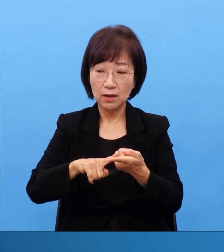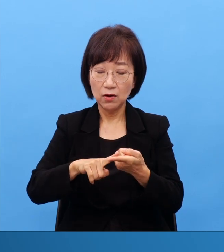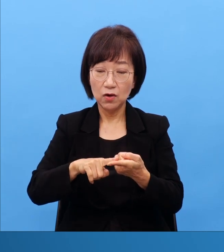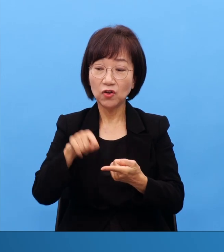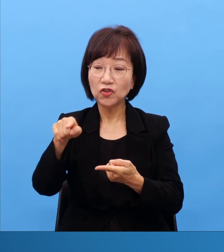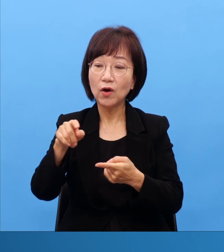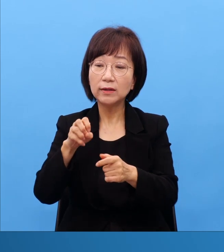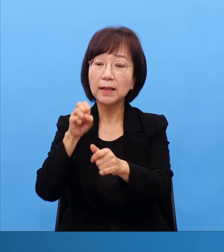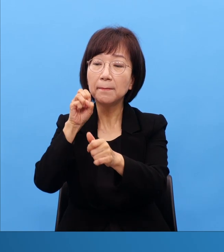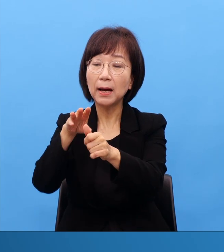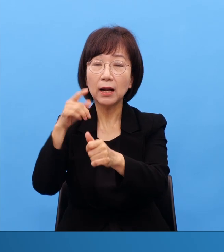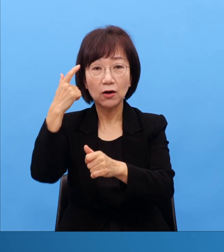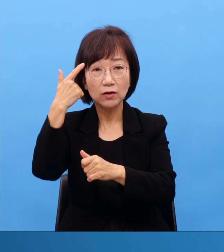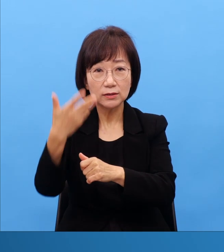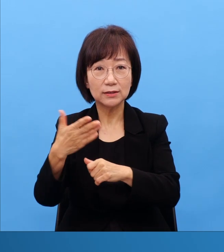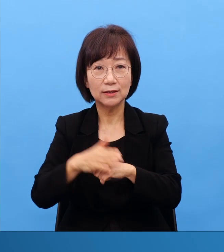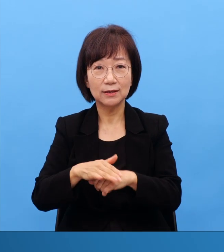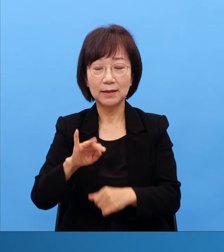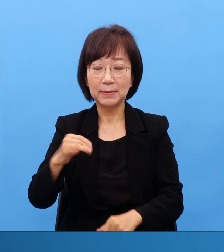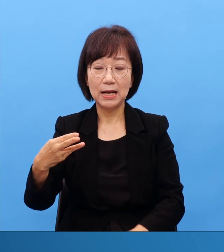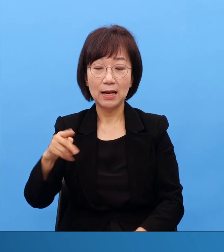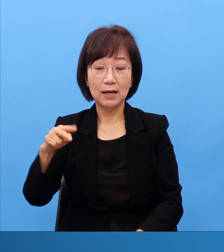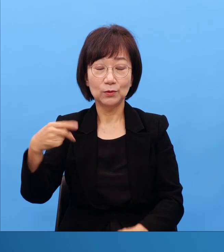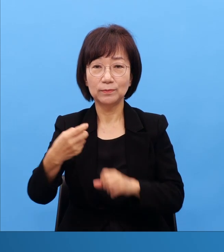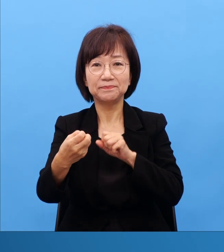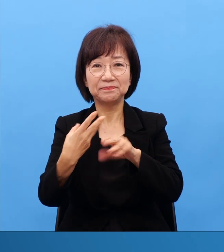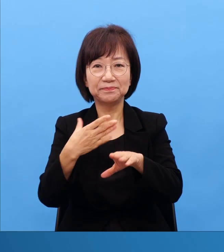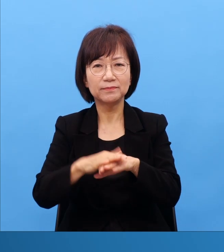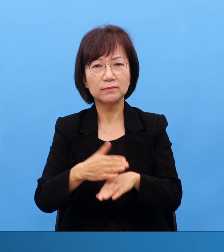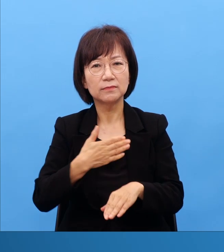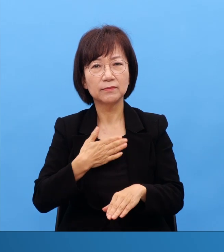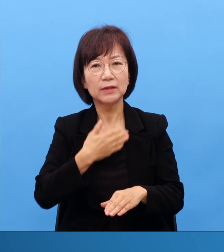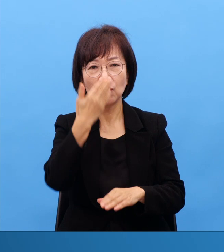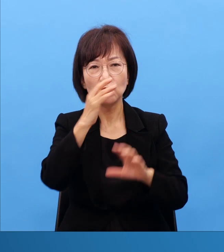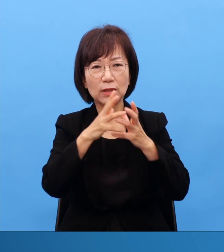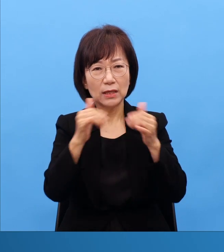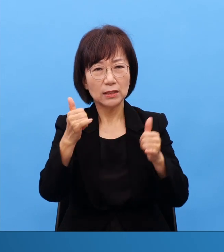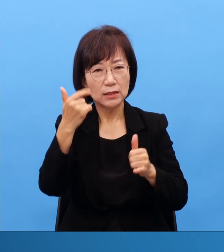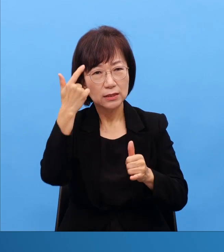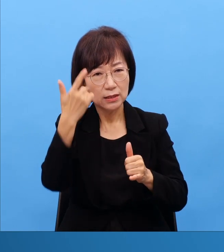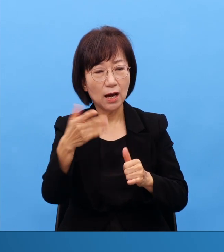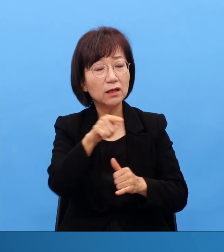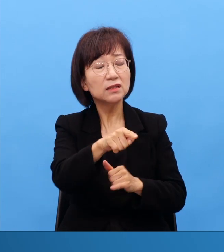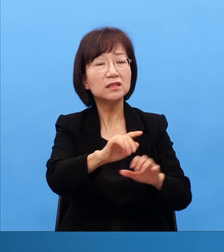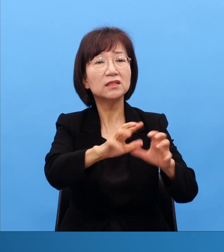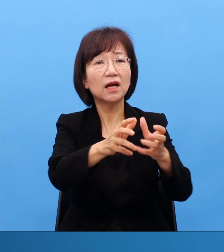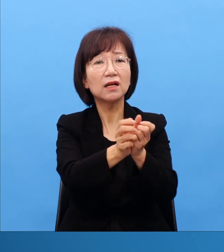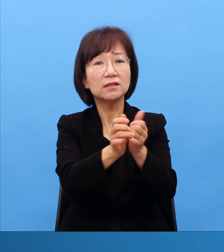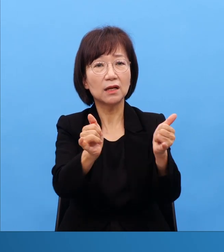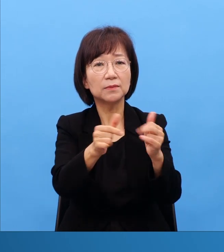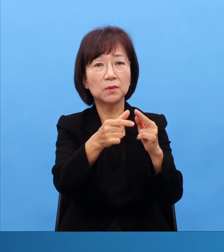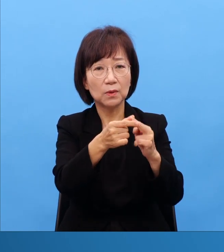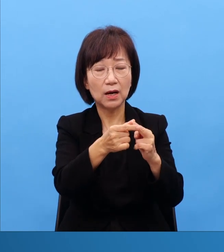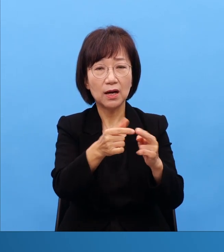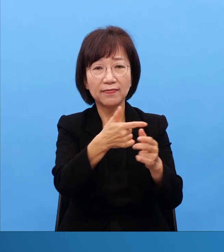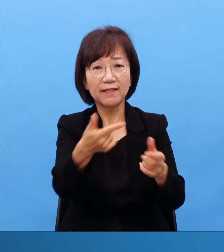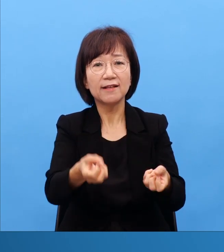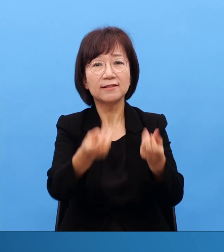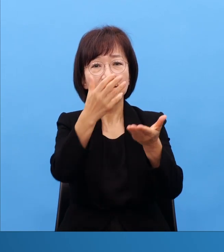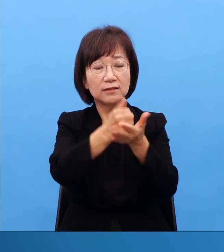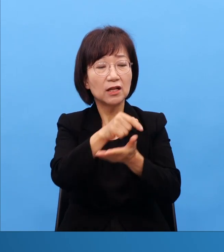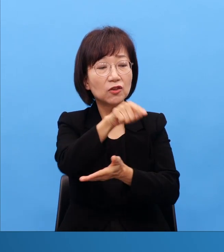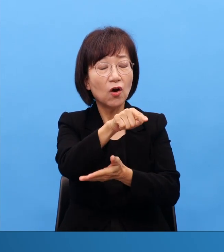내게 한 말이냐? 빌라도가 대답하되 내가 유대인이냐? 내 나라 사람들과